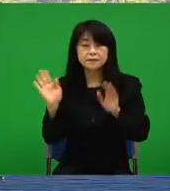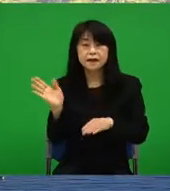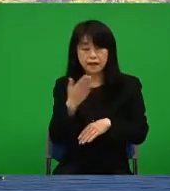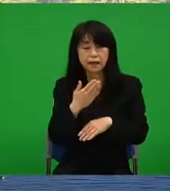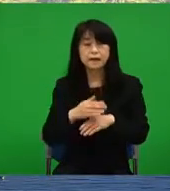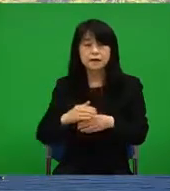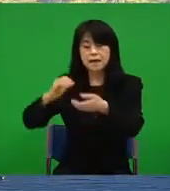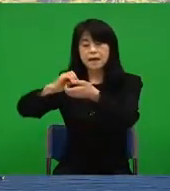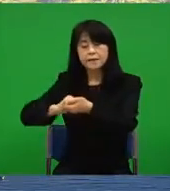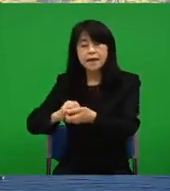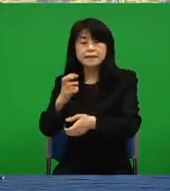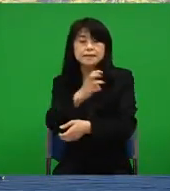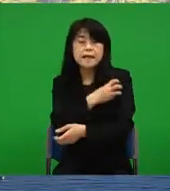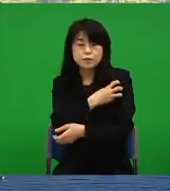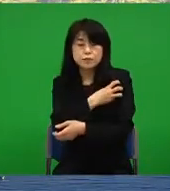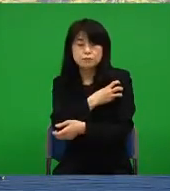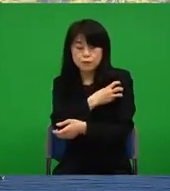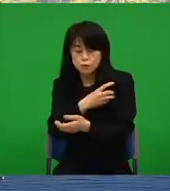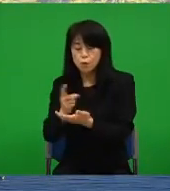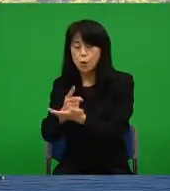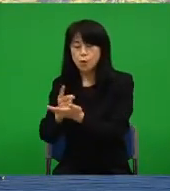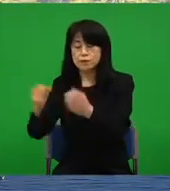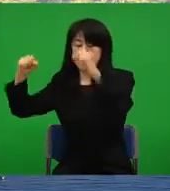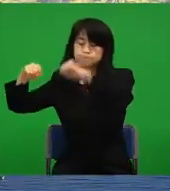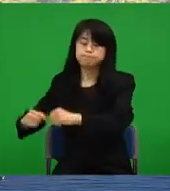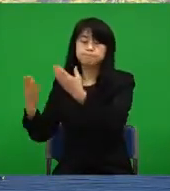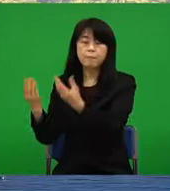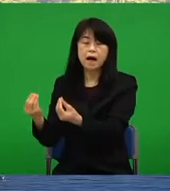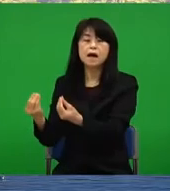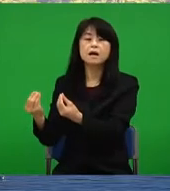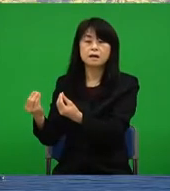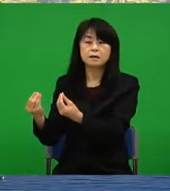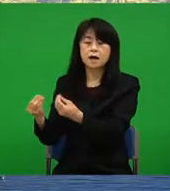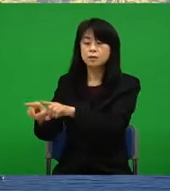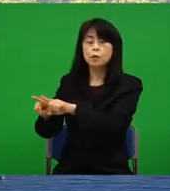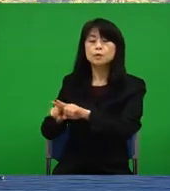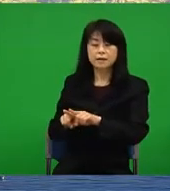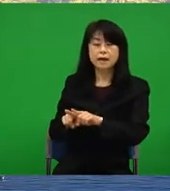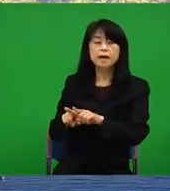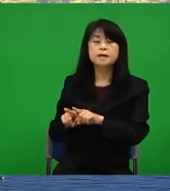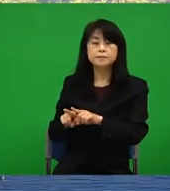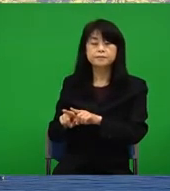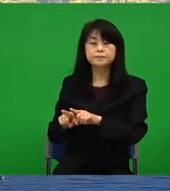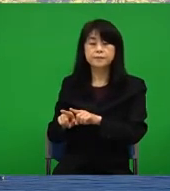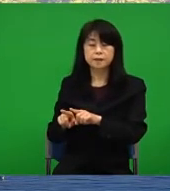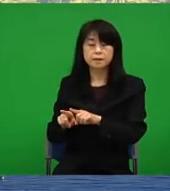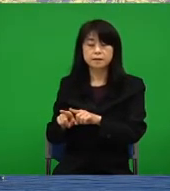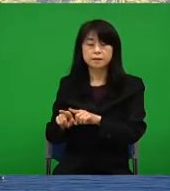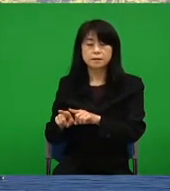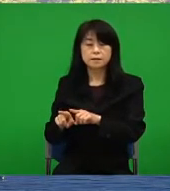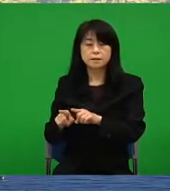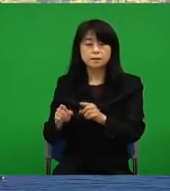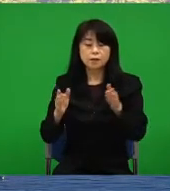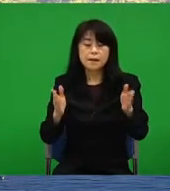から定期接種とする方針が、了承されたということを受けまして、それまでの間です